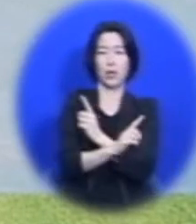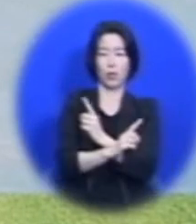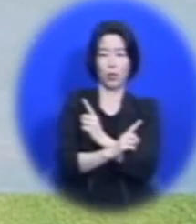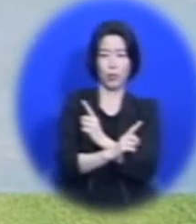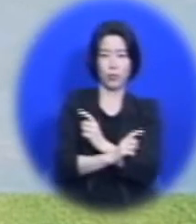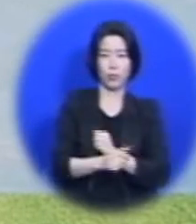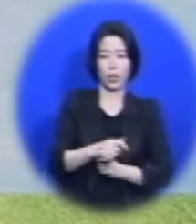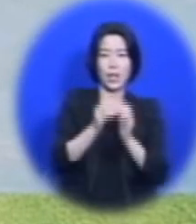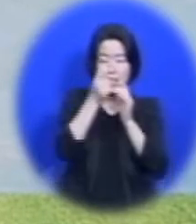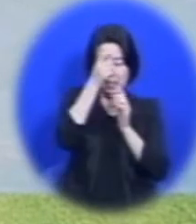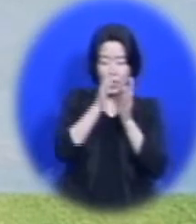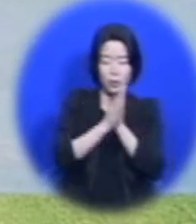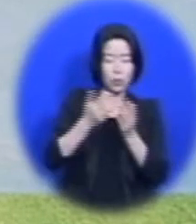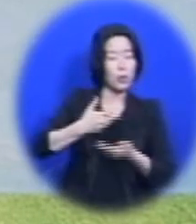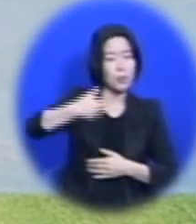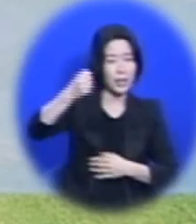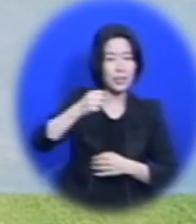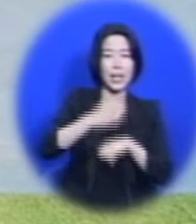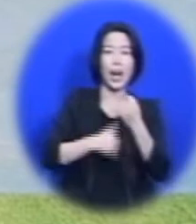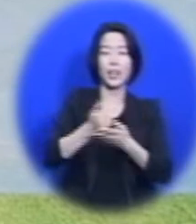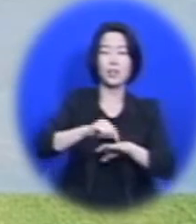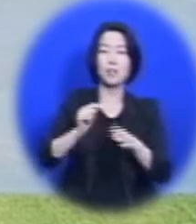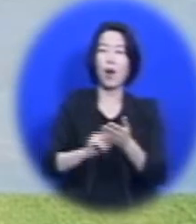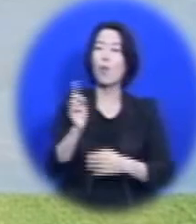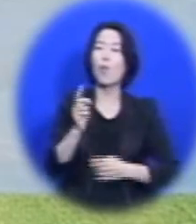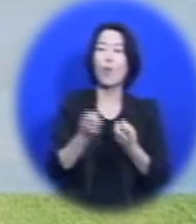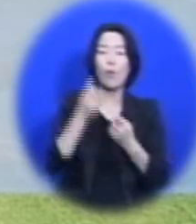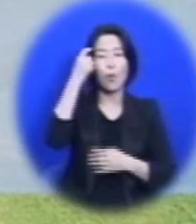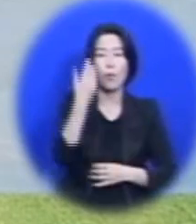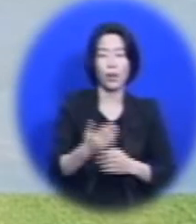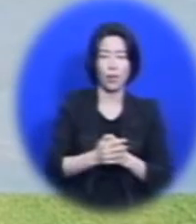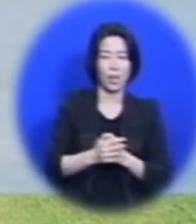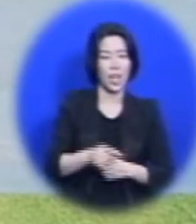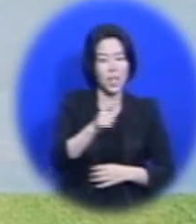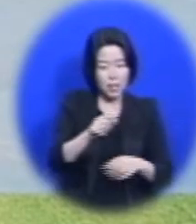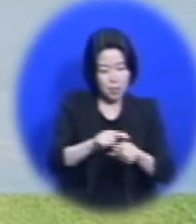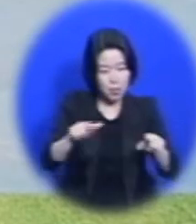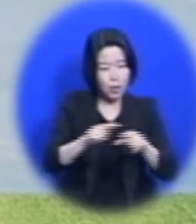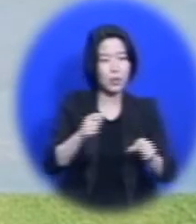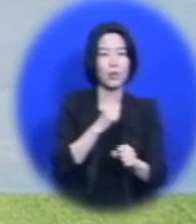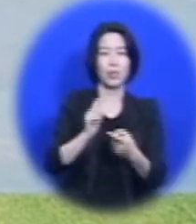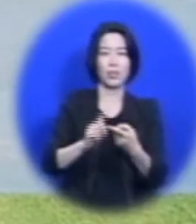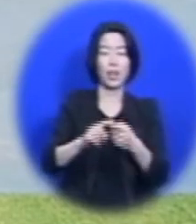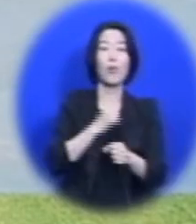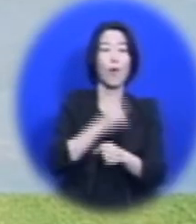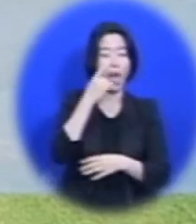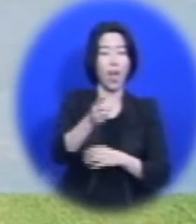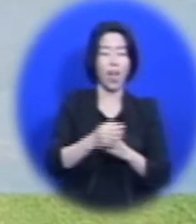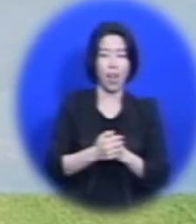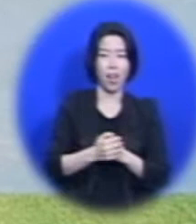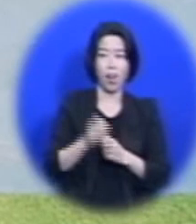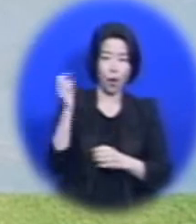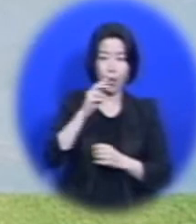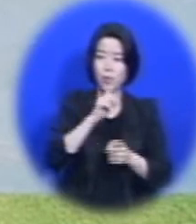기도를 받으시는 하나님의 심정이 어떻겠습니까? 너 하던 대로 해. 너 왜 갑자기 말이 이렇게 달라졌냐.